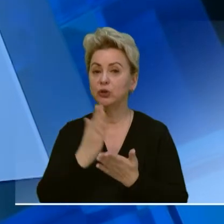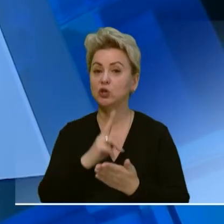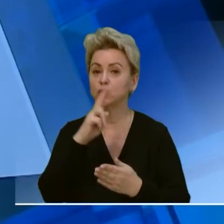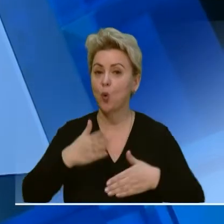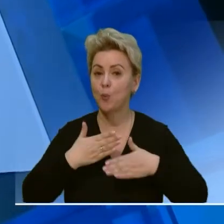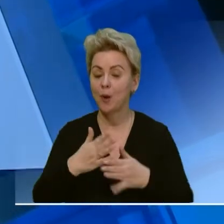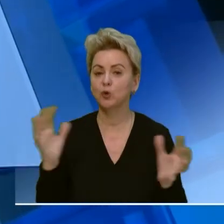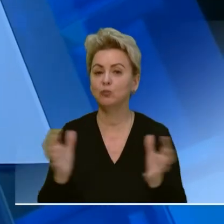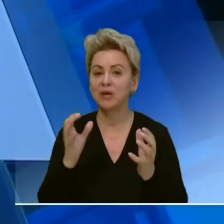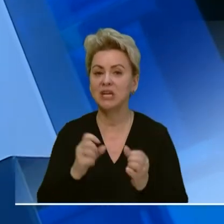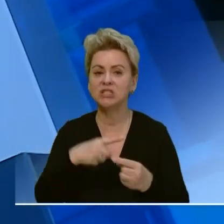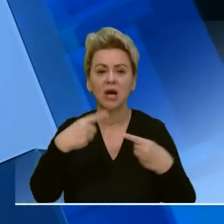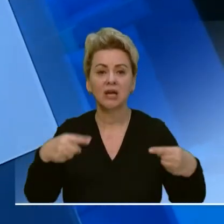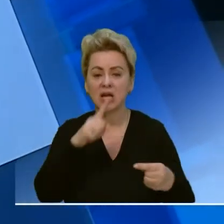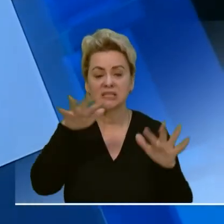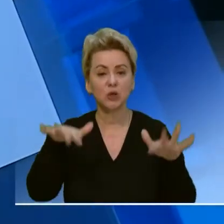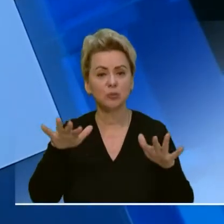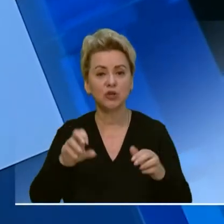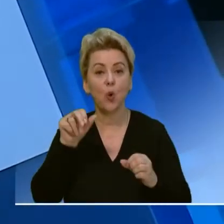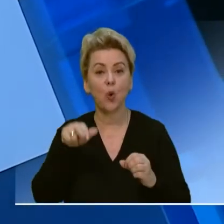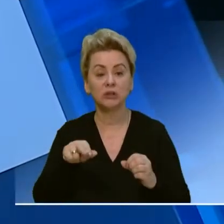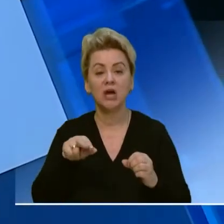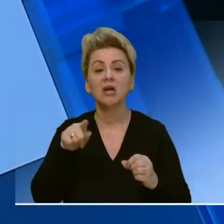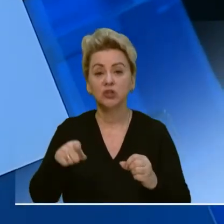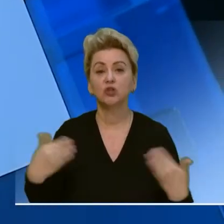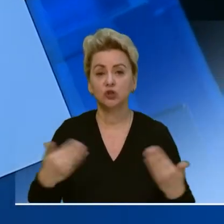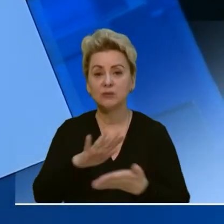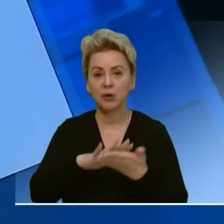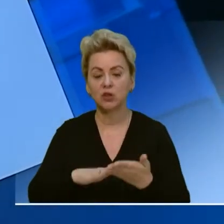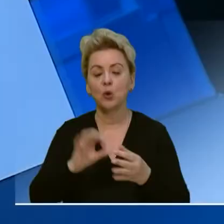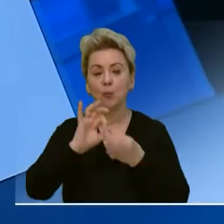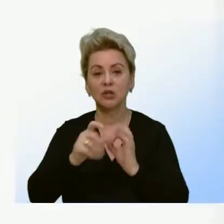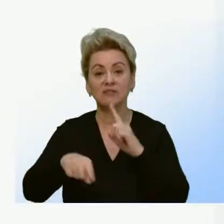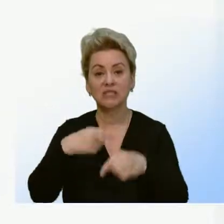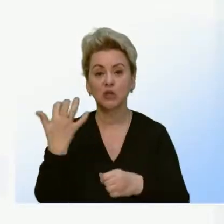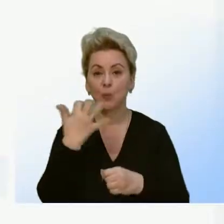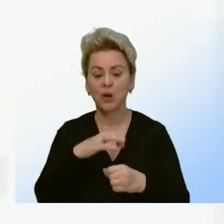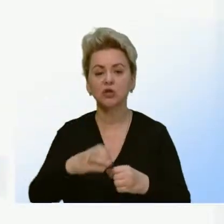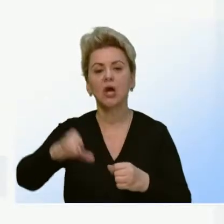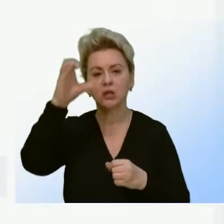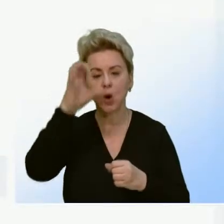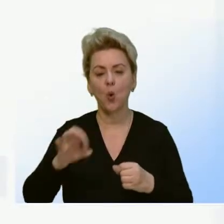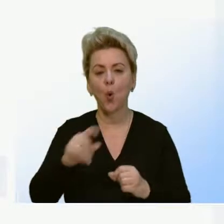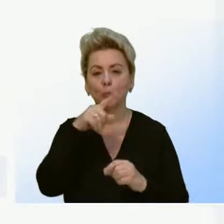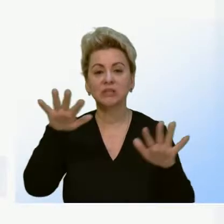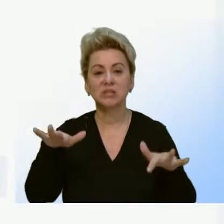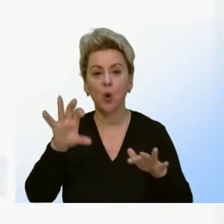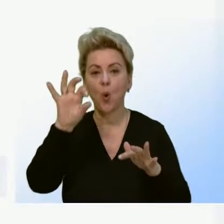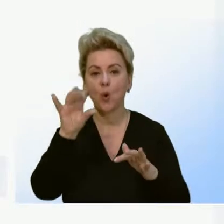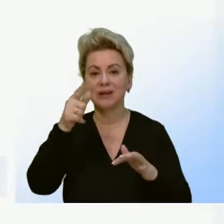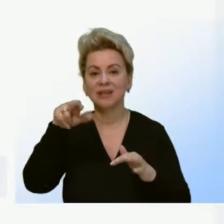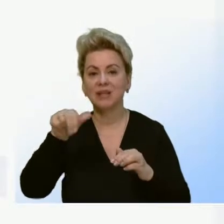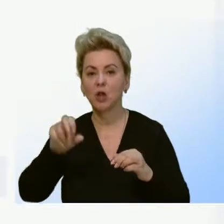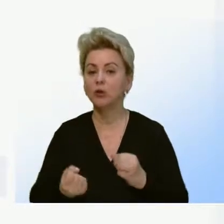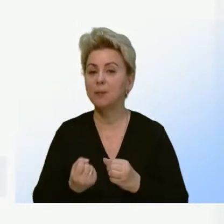помогает беречь популяции разных видов птиц от вымирания. Подробности в следующем сюжете. Наука о птицах или